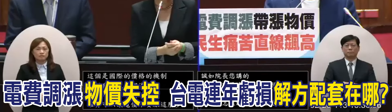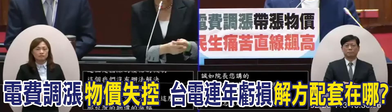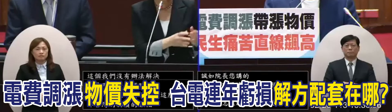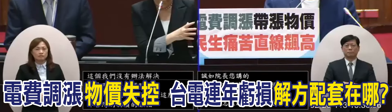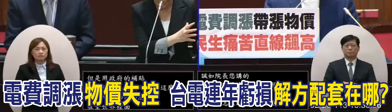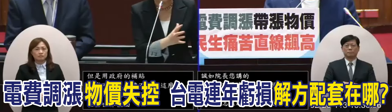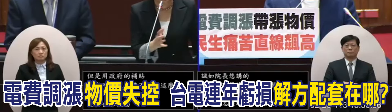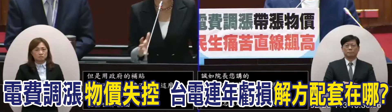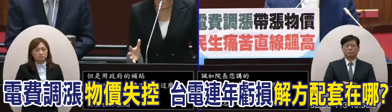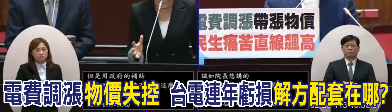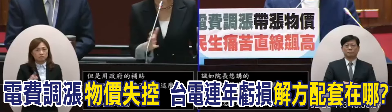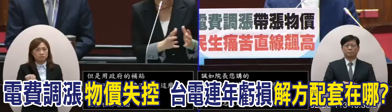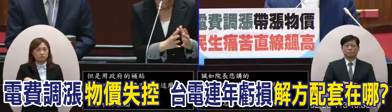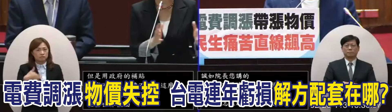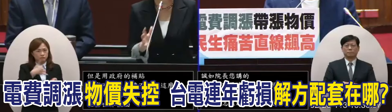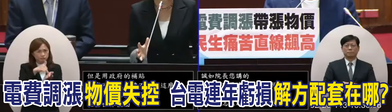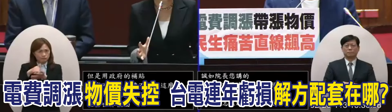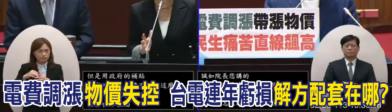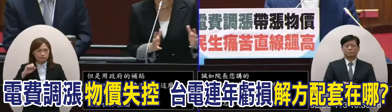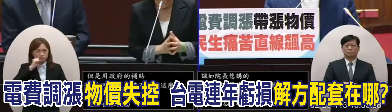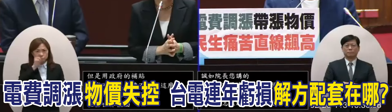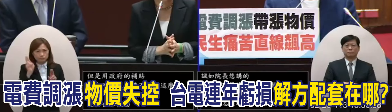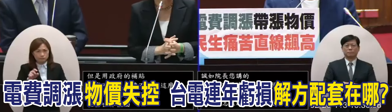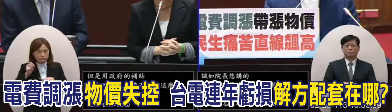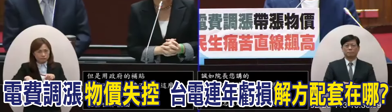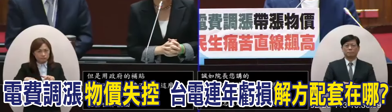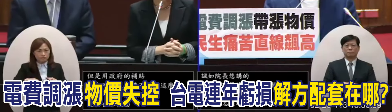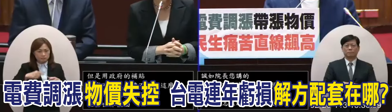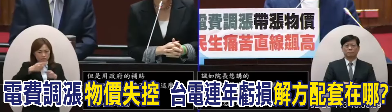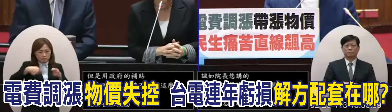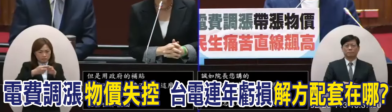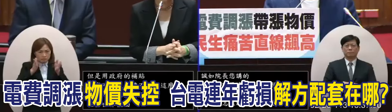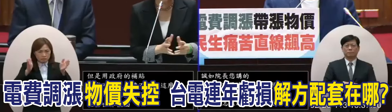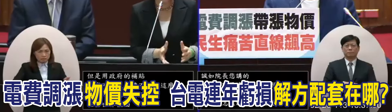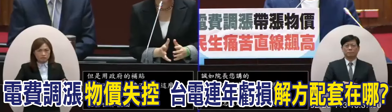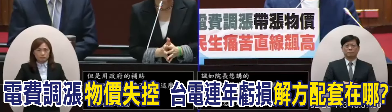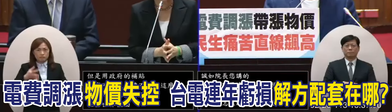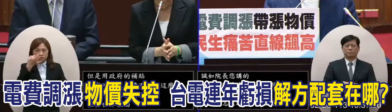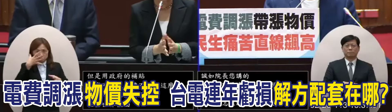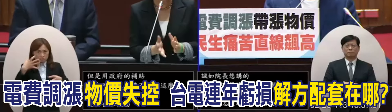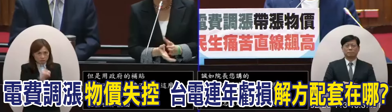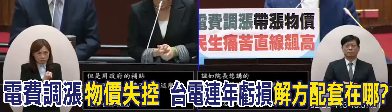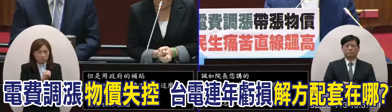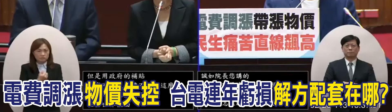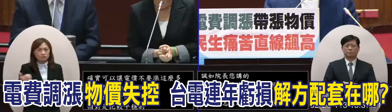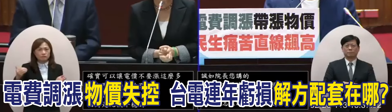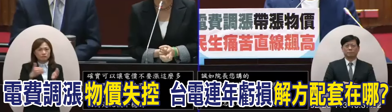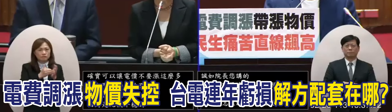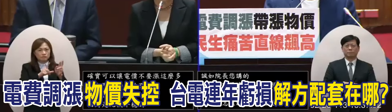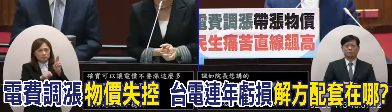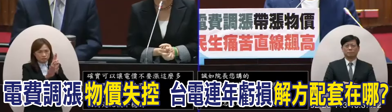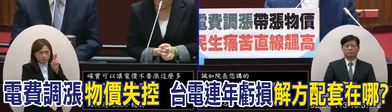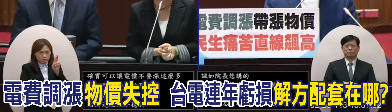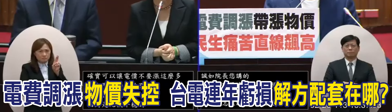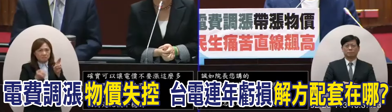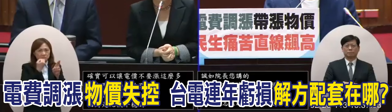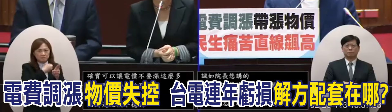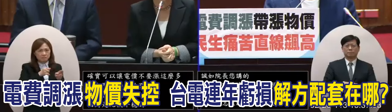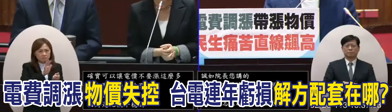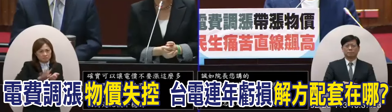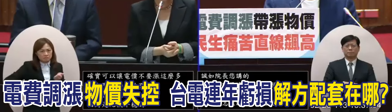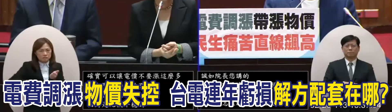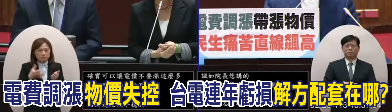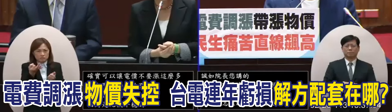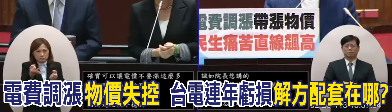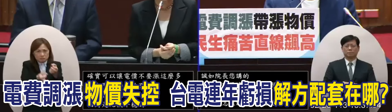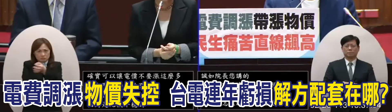次呢，因为我们算起来台电整年的这个亏损哦，会让到年底的话会让台电的财务有相关的危